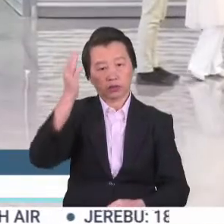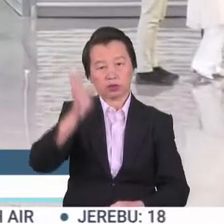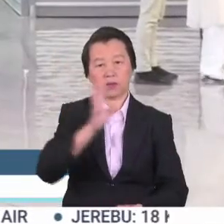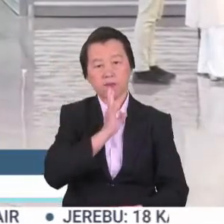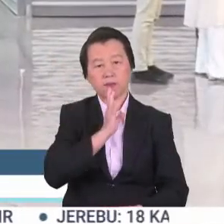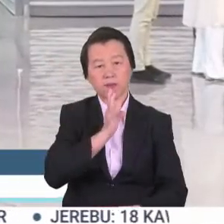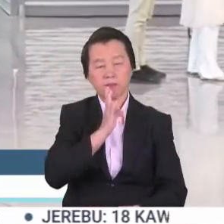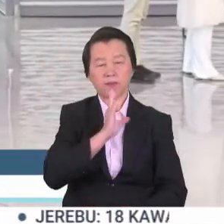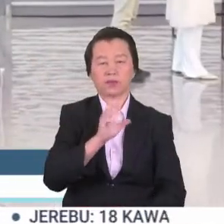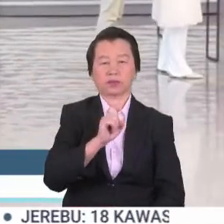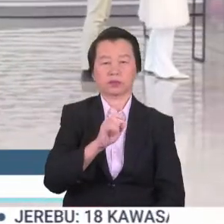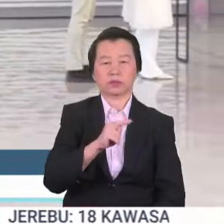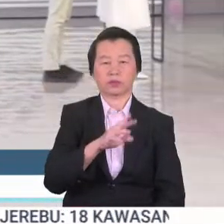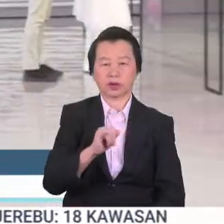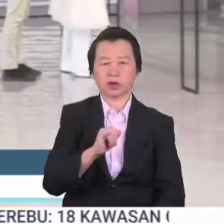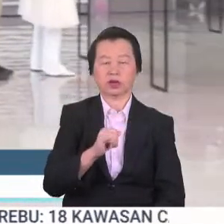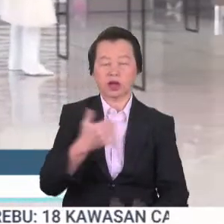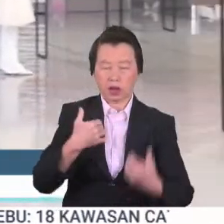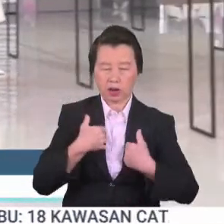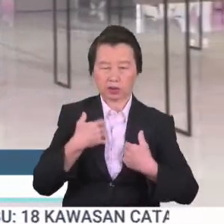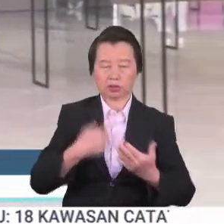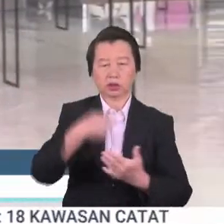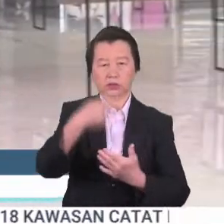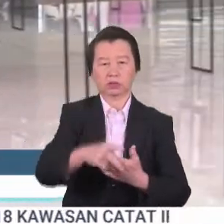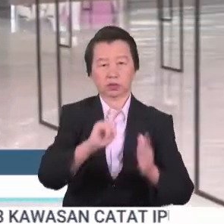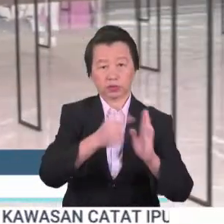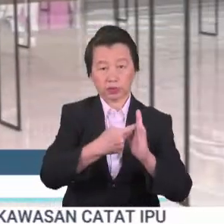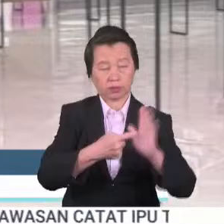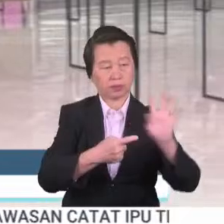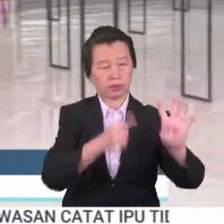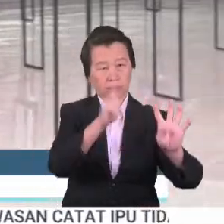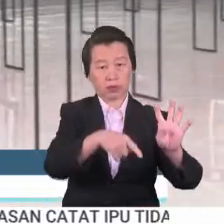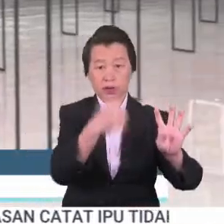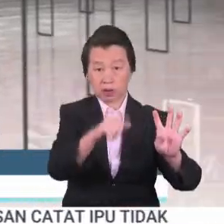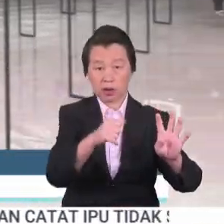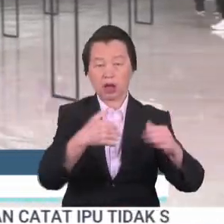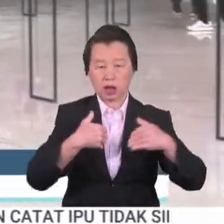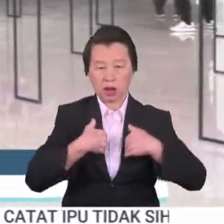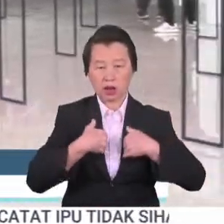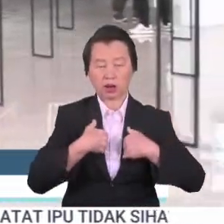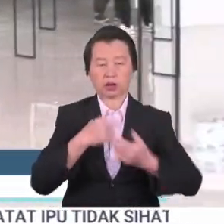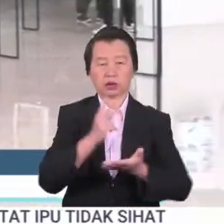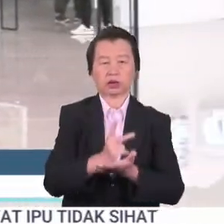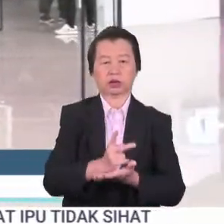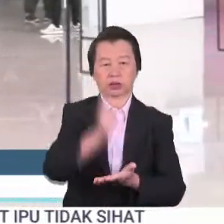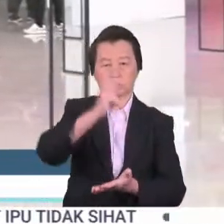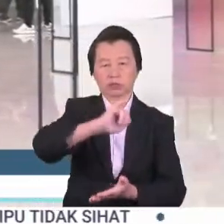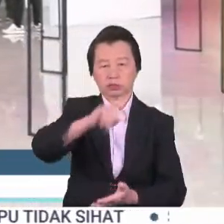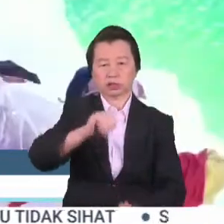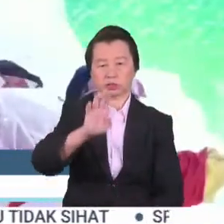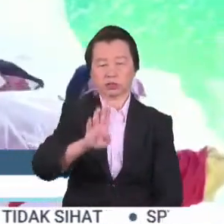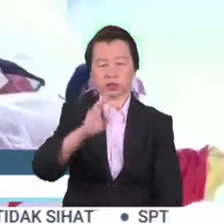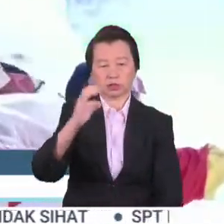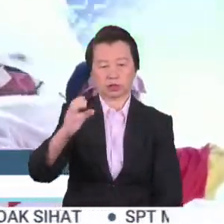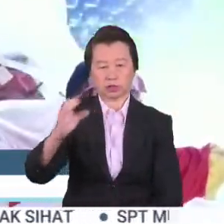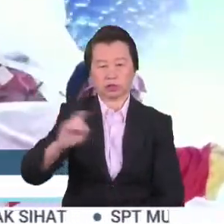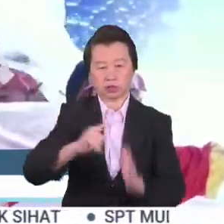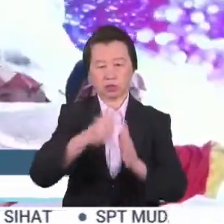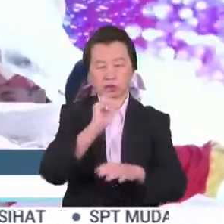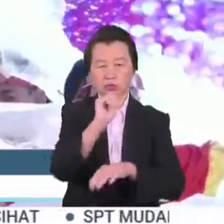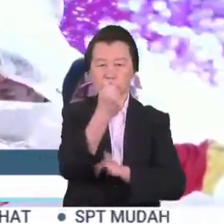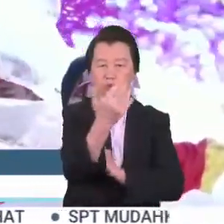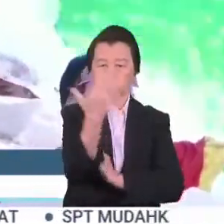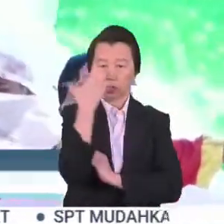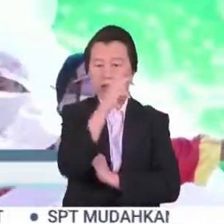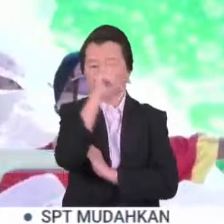seni pameran seni visual yang bermula sejak 4 Oktober ini berlangsung di komtar jbcc bermula 10 pagi